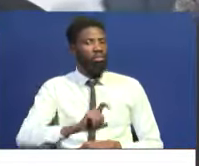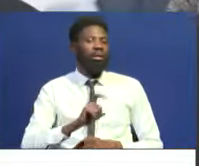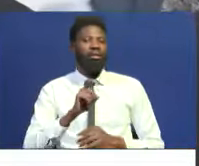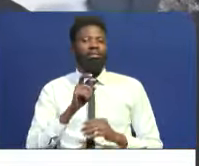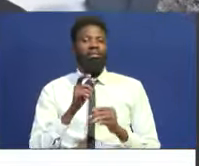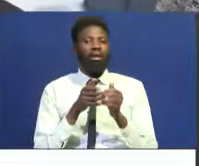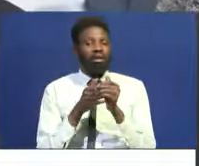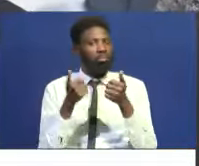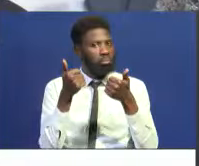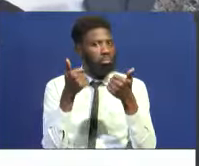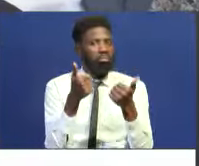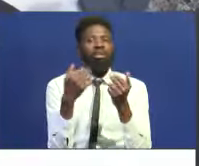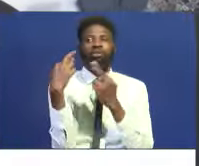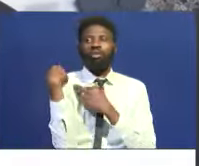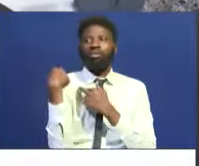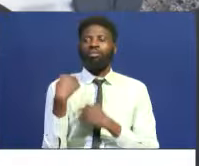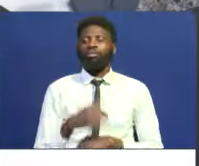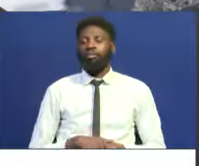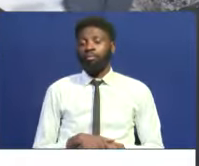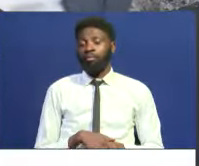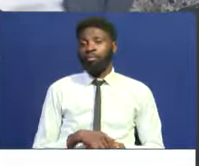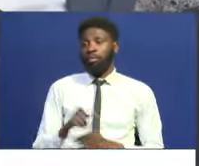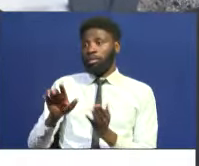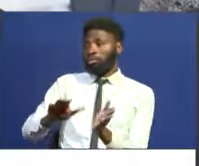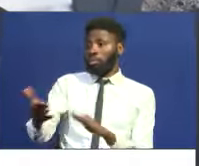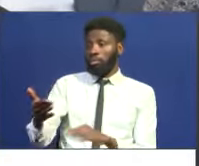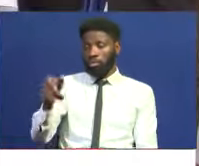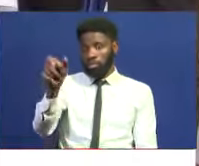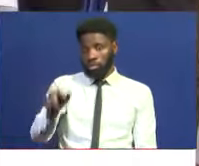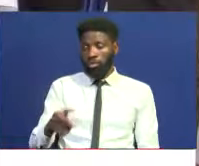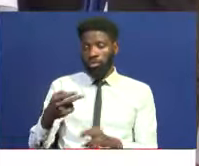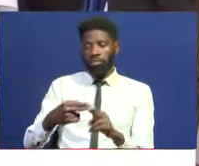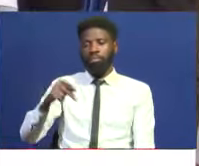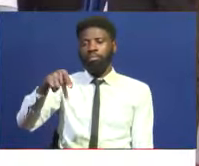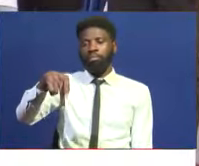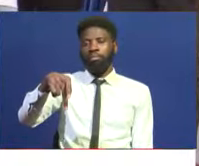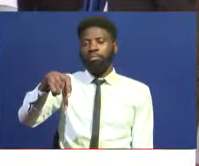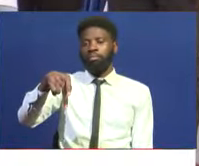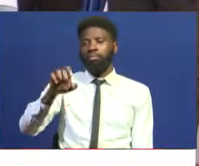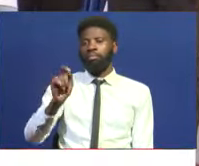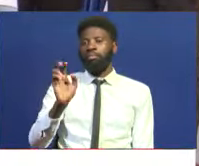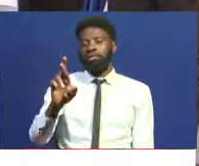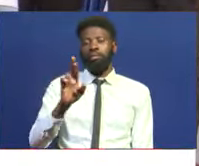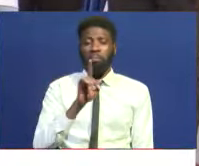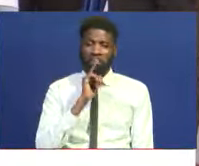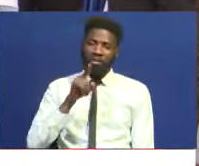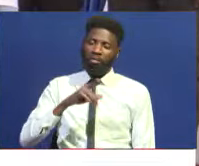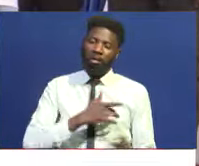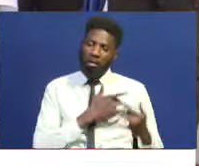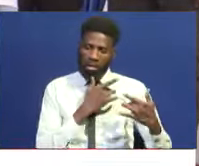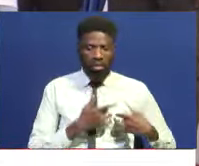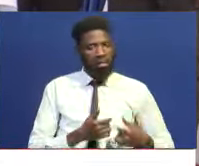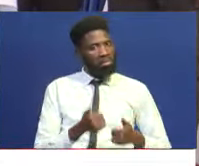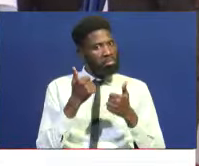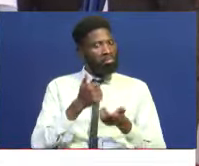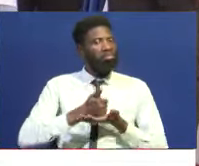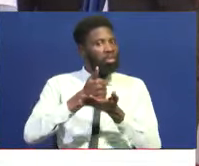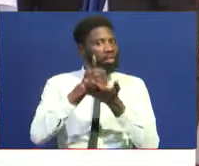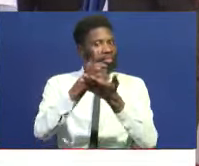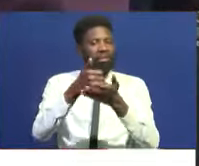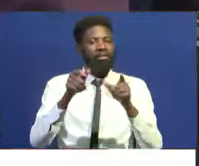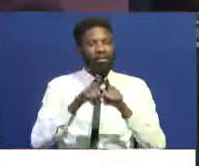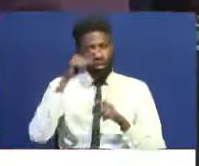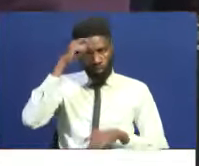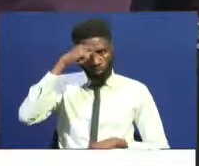Marehemu Peter Kilukumi Musau aliombolezwa kuwa mtu mwenye hekima na mwenye moyo wa kusaidia. Alifariki akiwa na